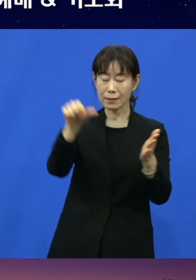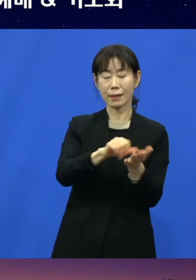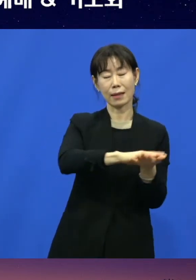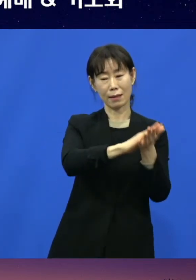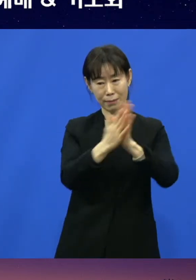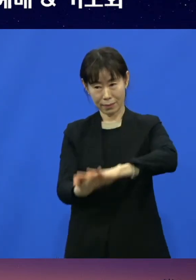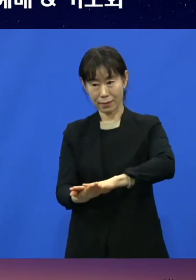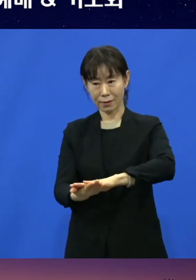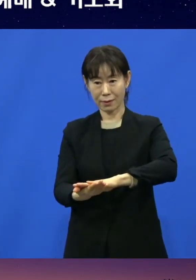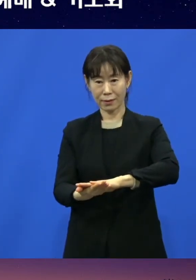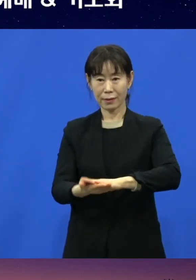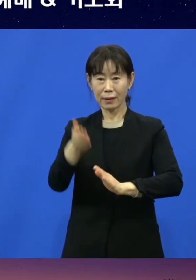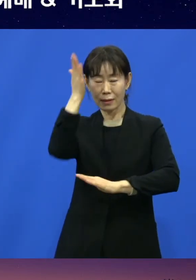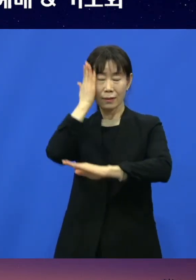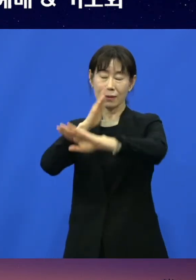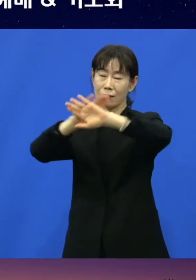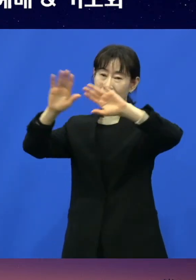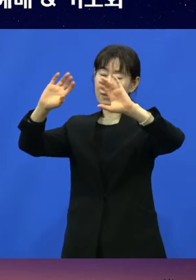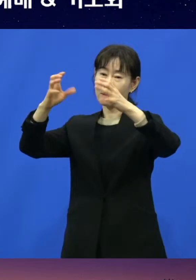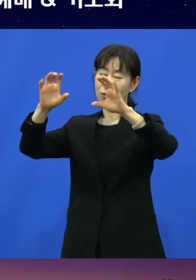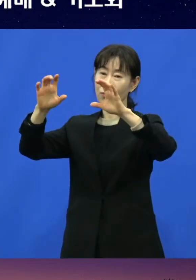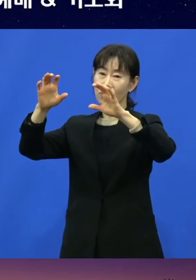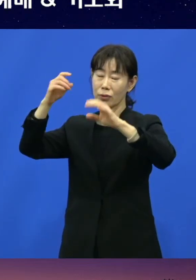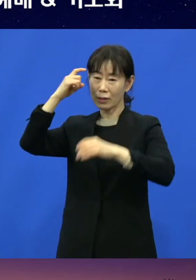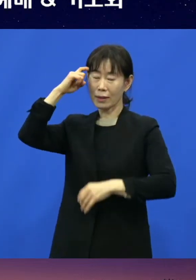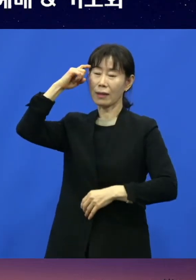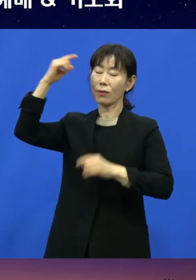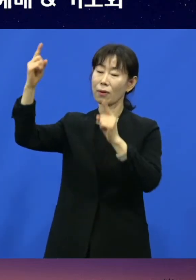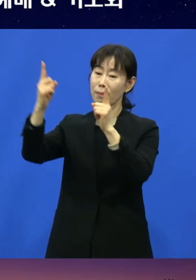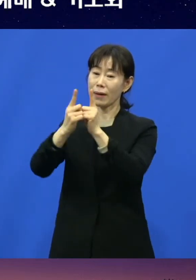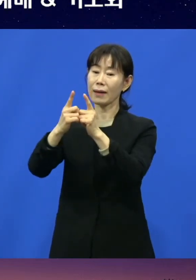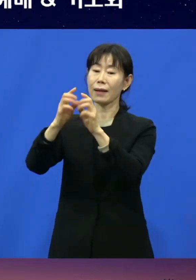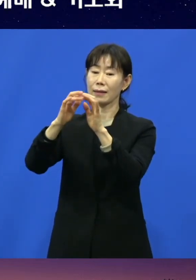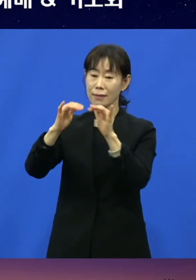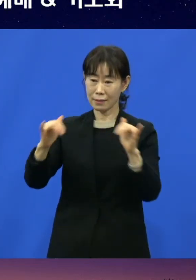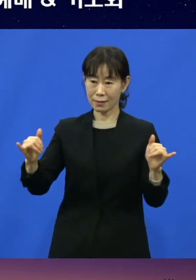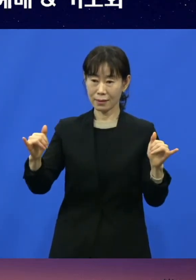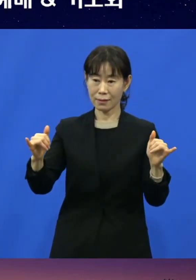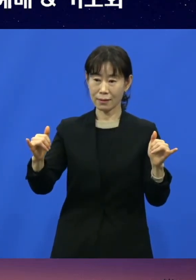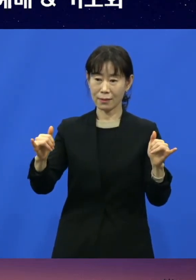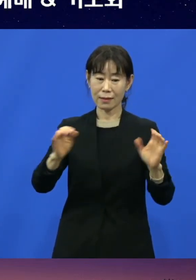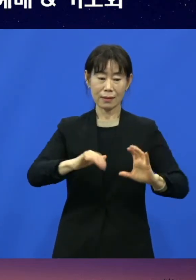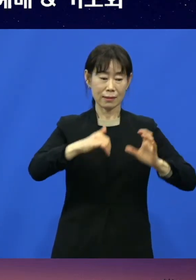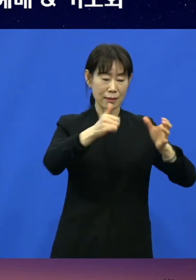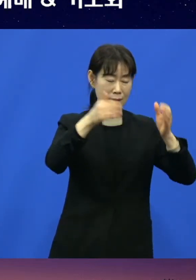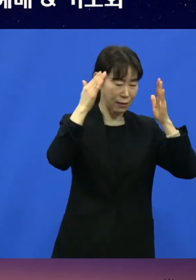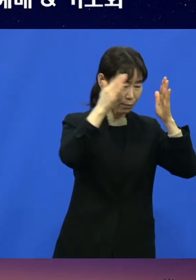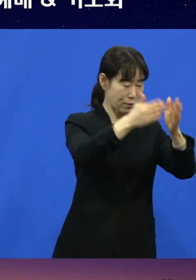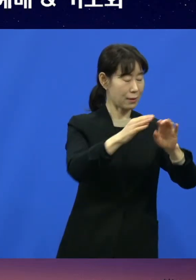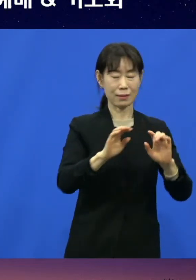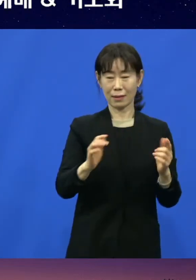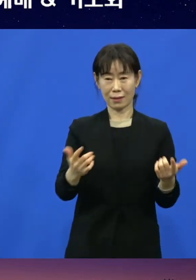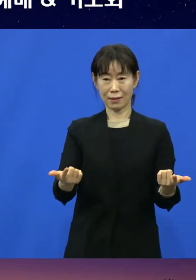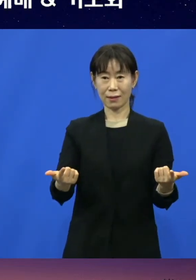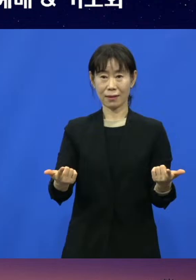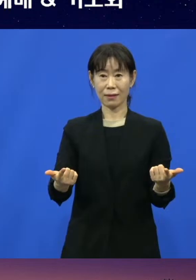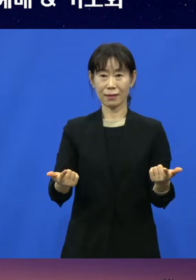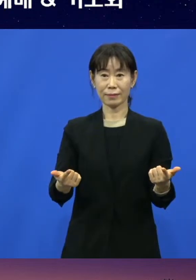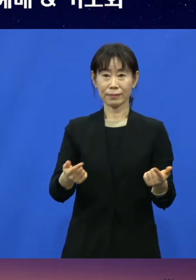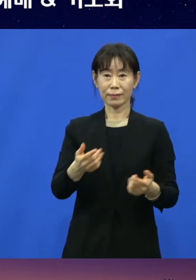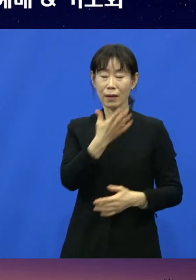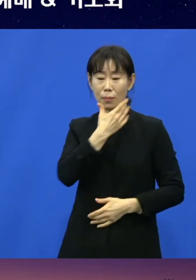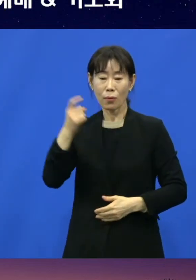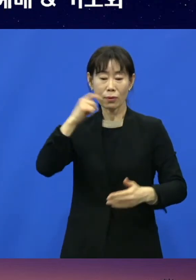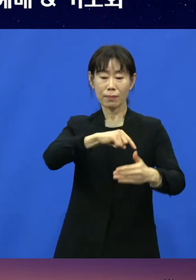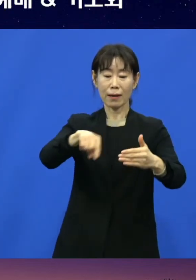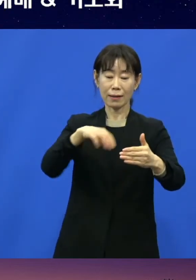천국을 발견한 자는 세상의 것들로 인하여 절망하거나 불행해하지 않는다는 거예요. 복음을 발견한 사람은 이제 그 복음 안에서